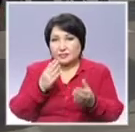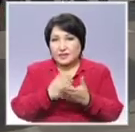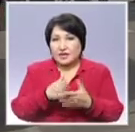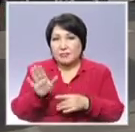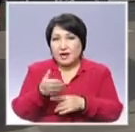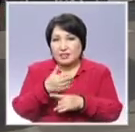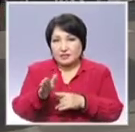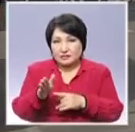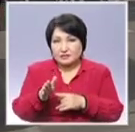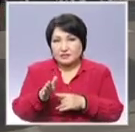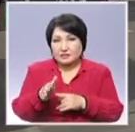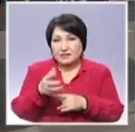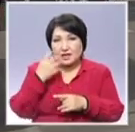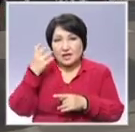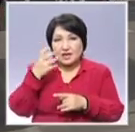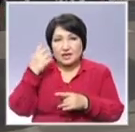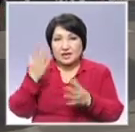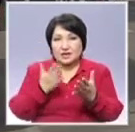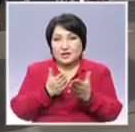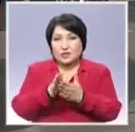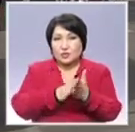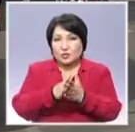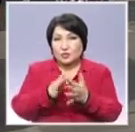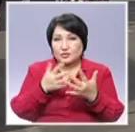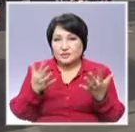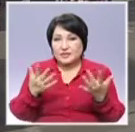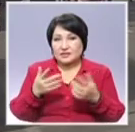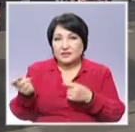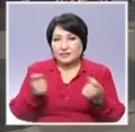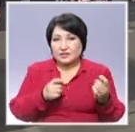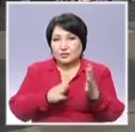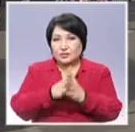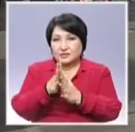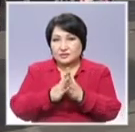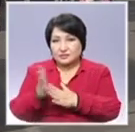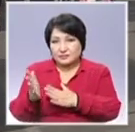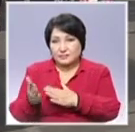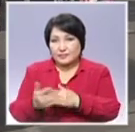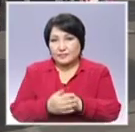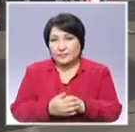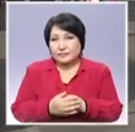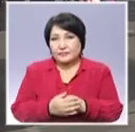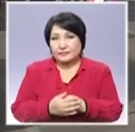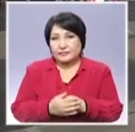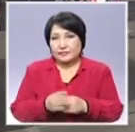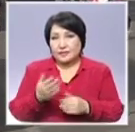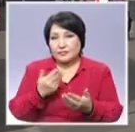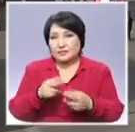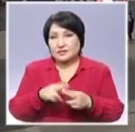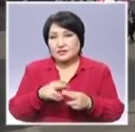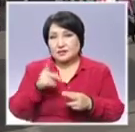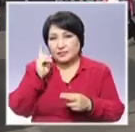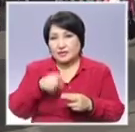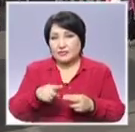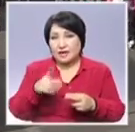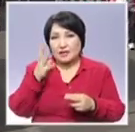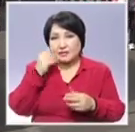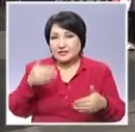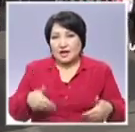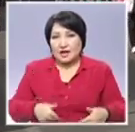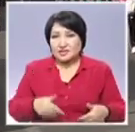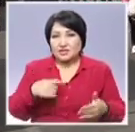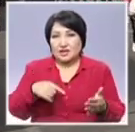Балық, көкөніс, өсетін бәрін алып келдік. Неге десеңіз, біз білем, біз Алматы бұл ашқалай емес,